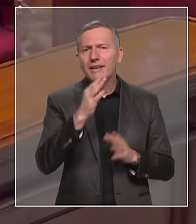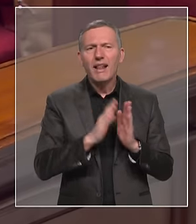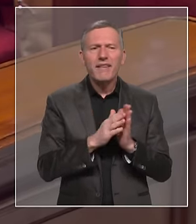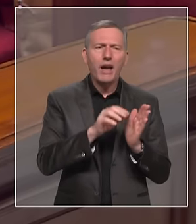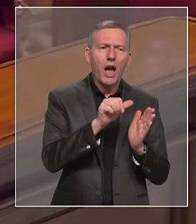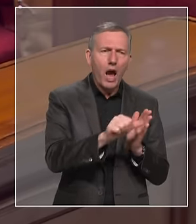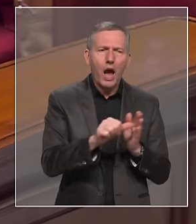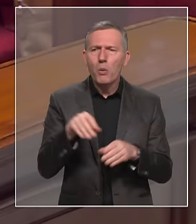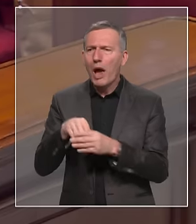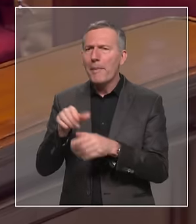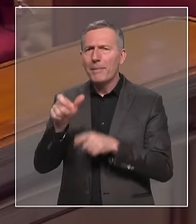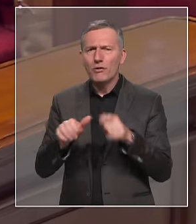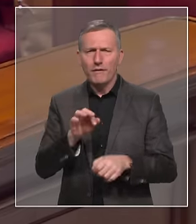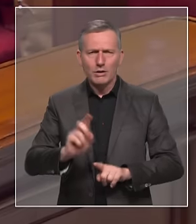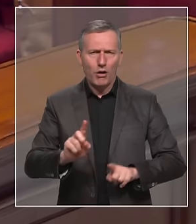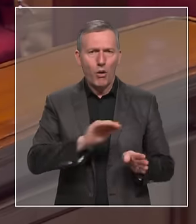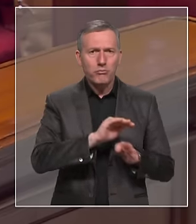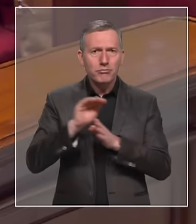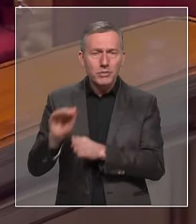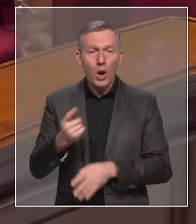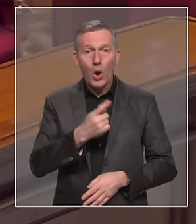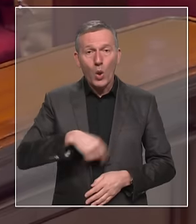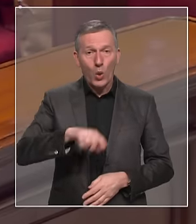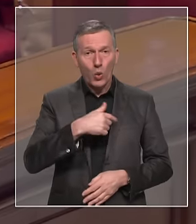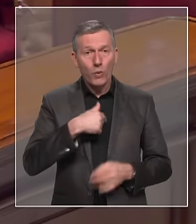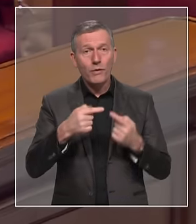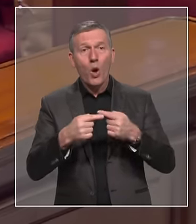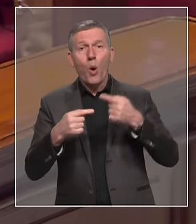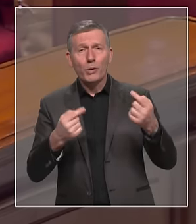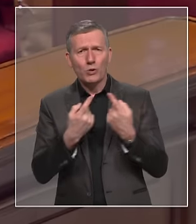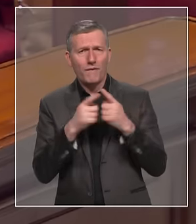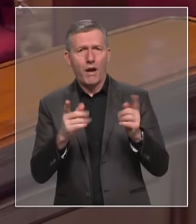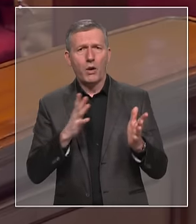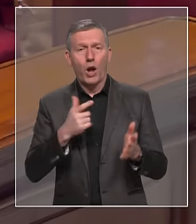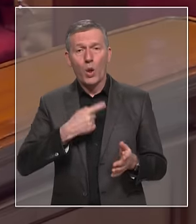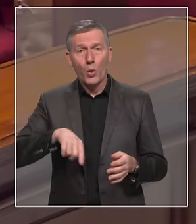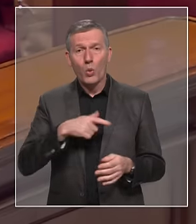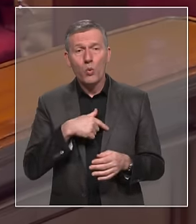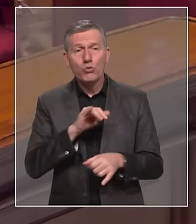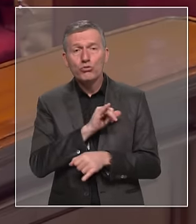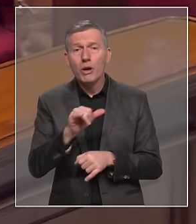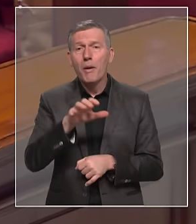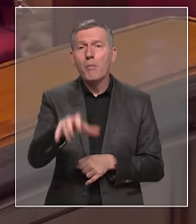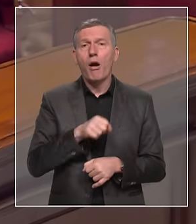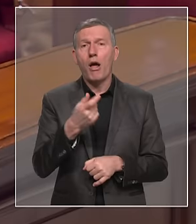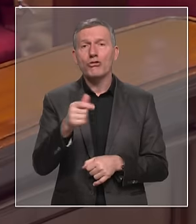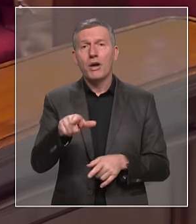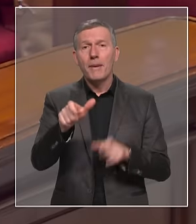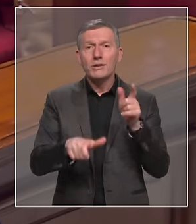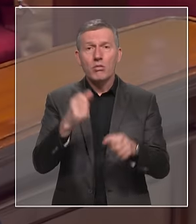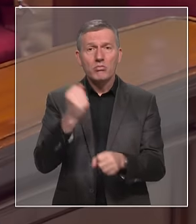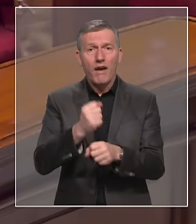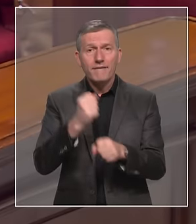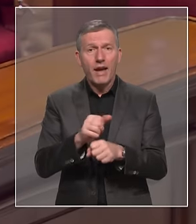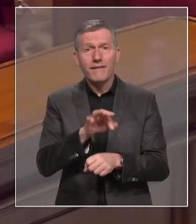ou l'épargne des Français. La vraie différence entre nous et les oppositions dans cet hémicycle, c'est que nous ne nous en prendrons jamais aux Français qui travaillent, aux